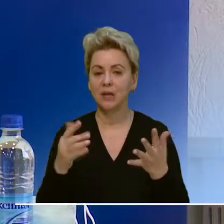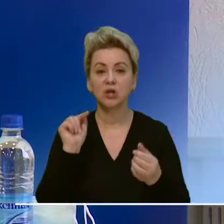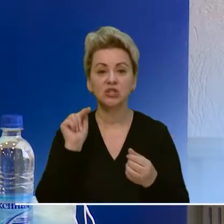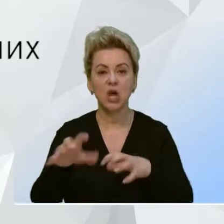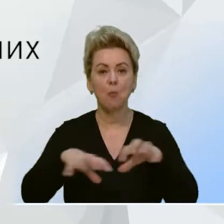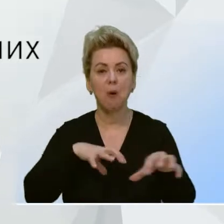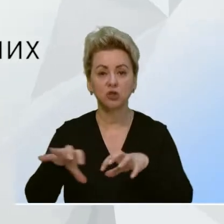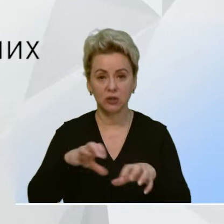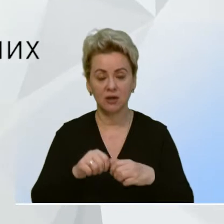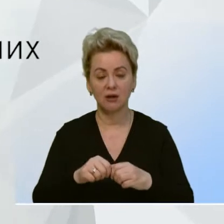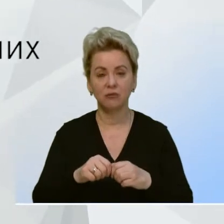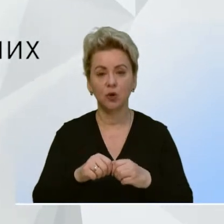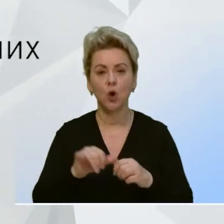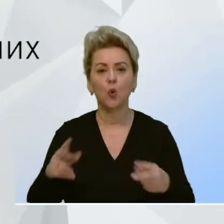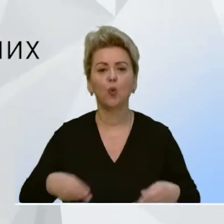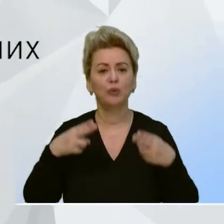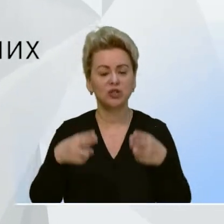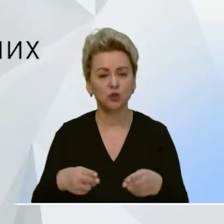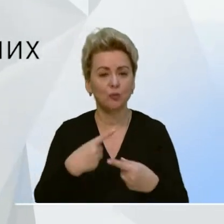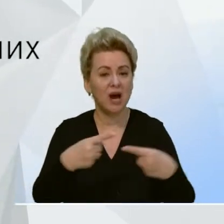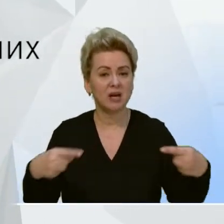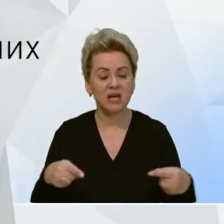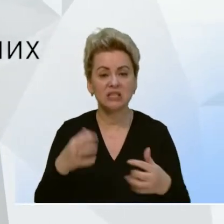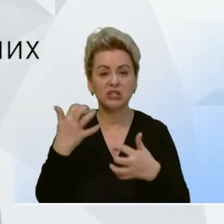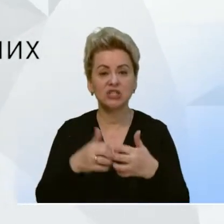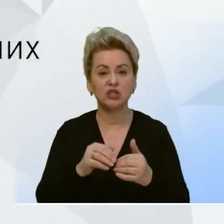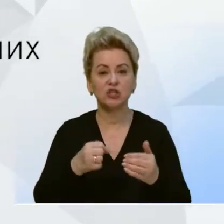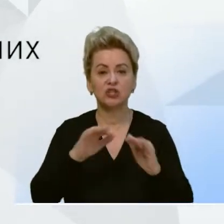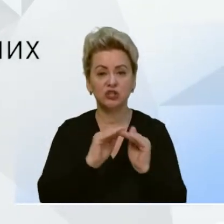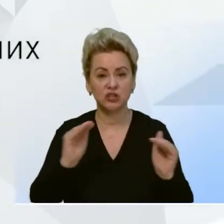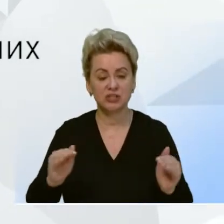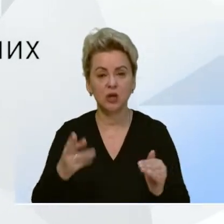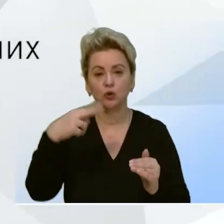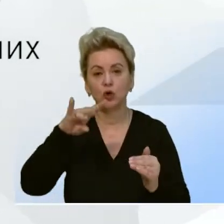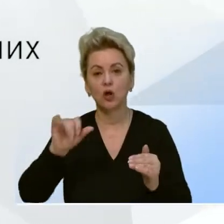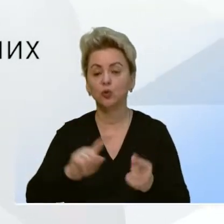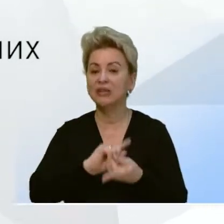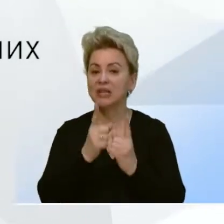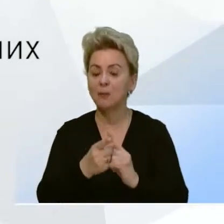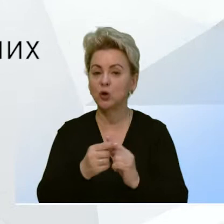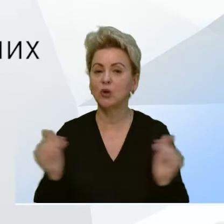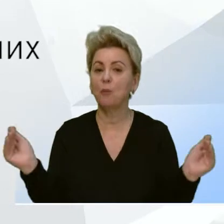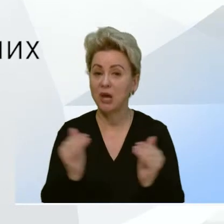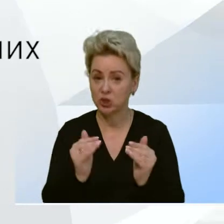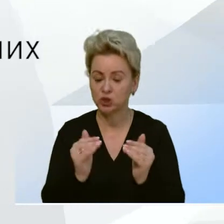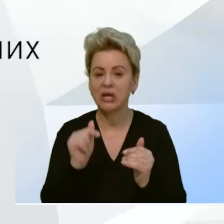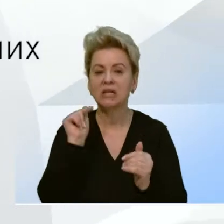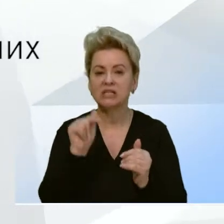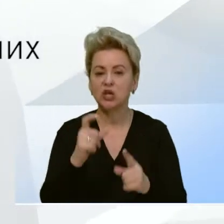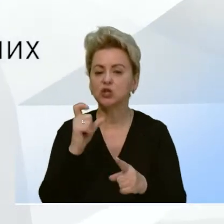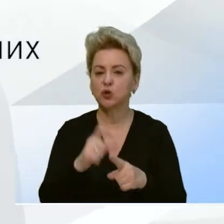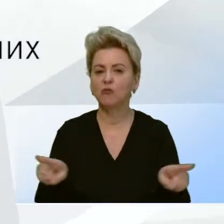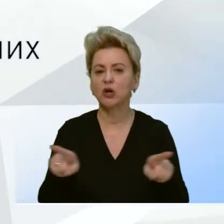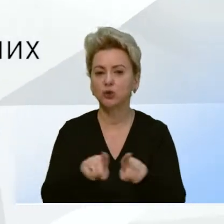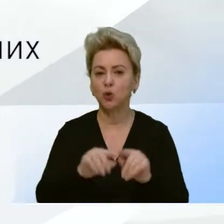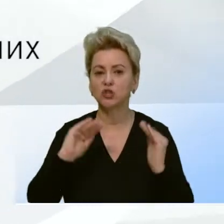тех мошенников. У разбоев, грабежей, преступлений среди несовершеннолетних на Дону, наоборот, заметный спад. Здесь, к слову,